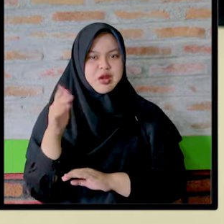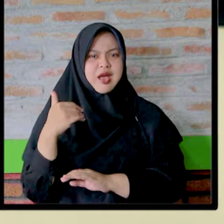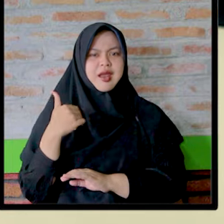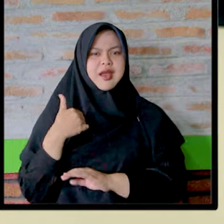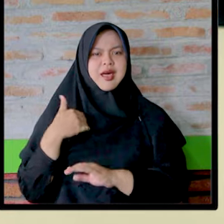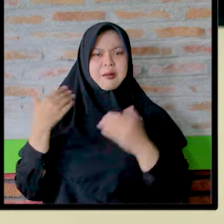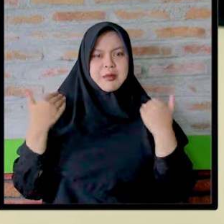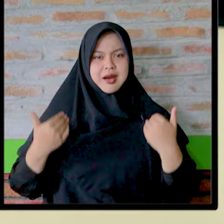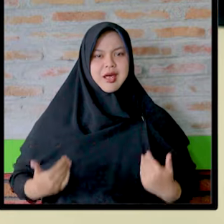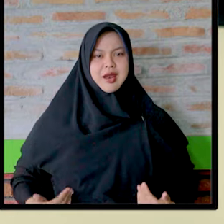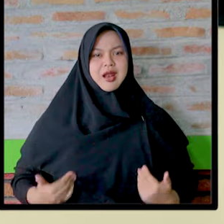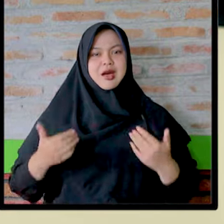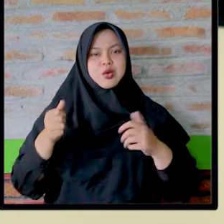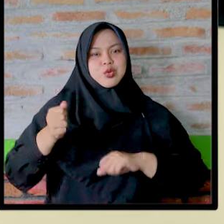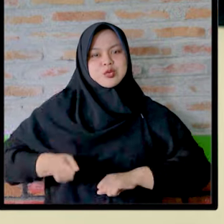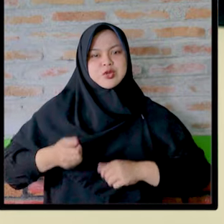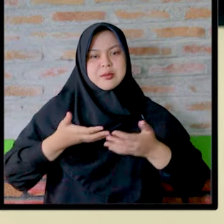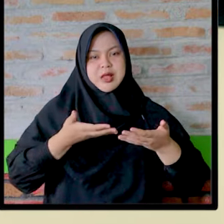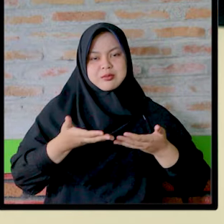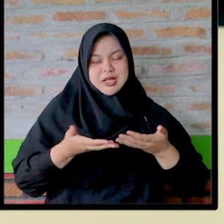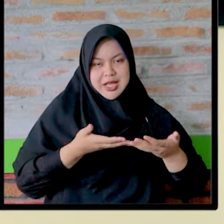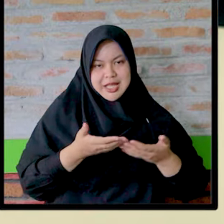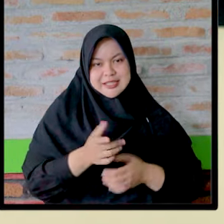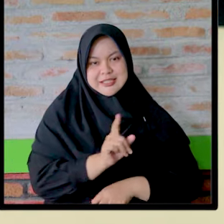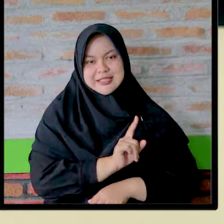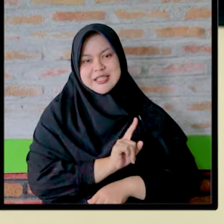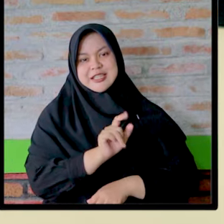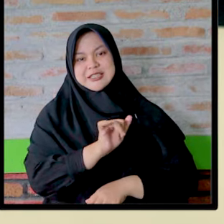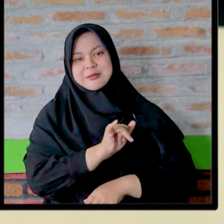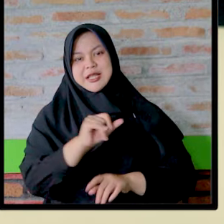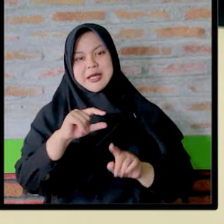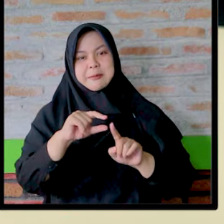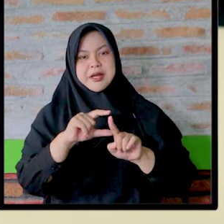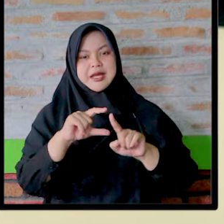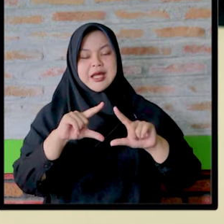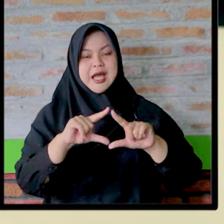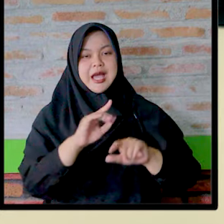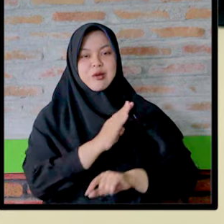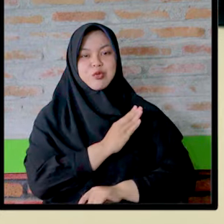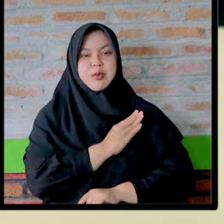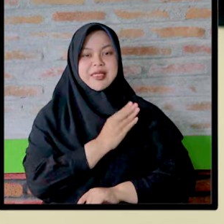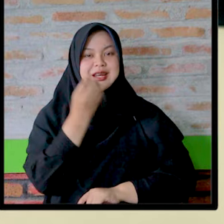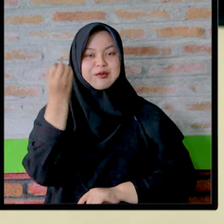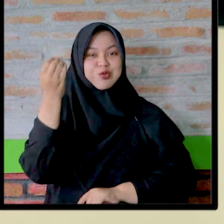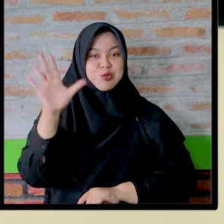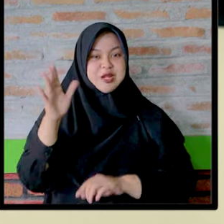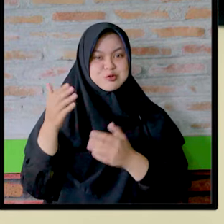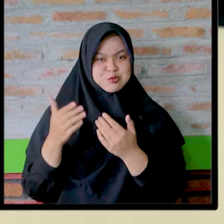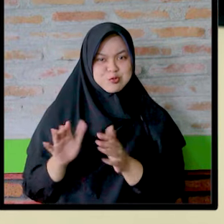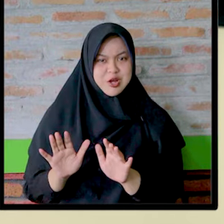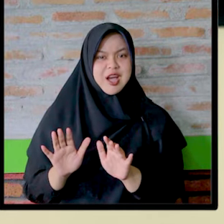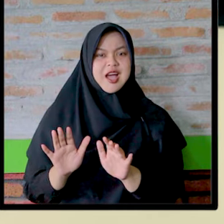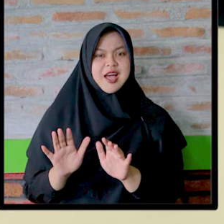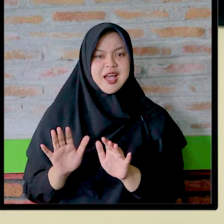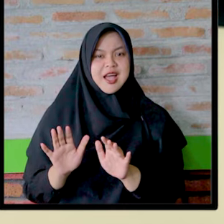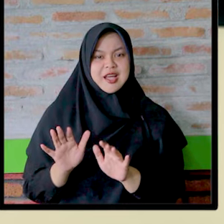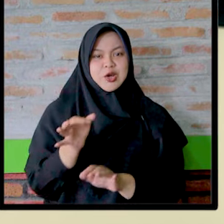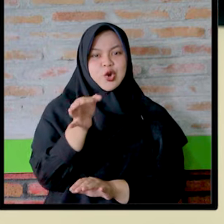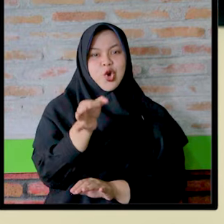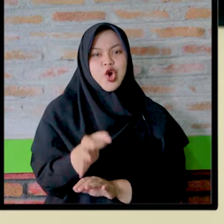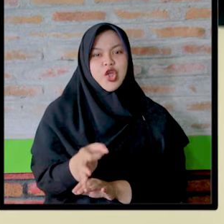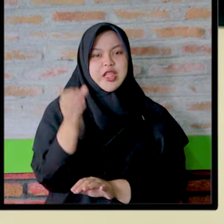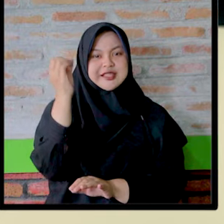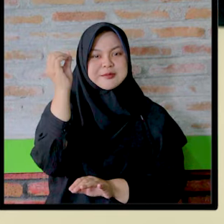melakukan pelayanan sendiri itu seperti PDA Kabupaten Kebumen itu sudah kemudian kota Semarang